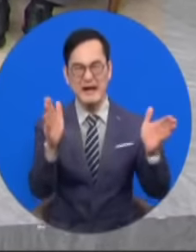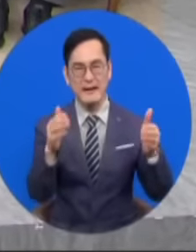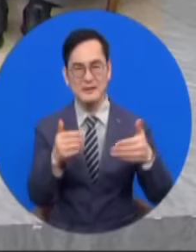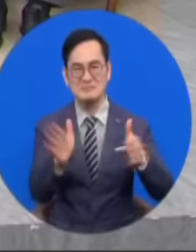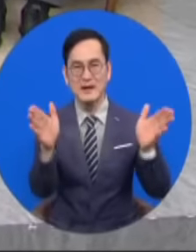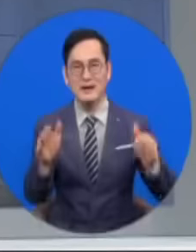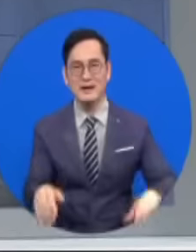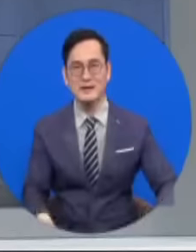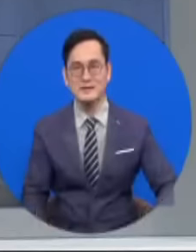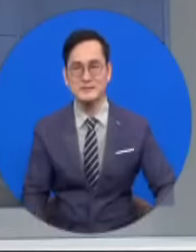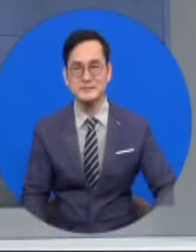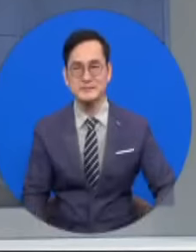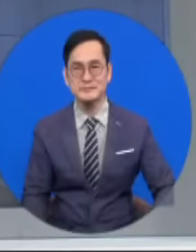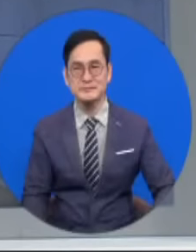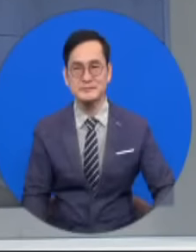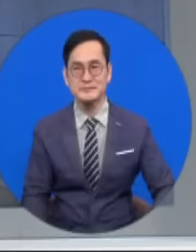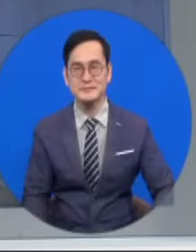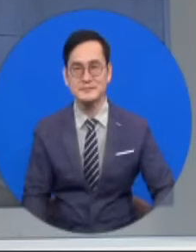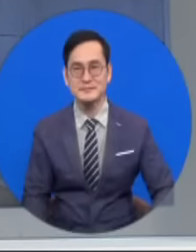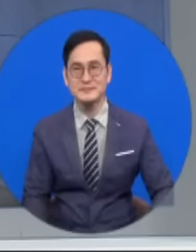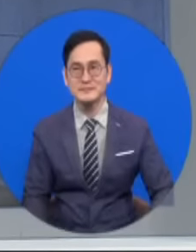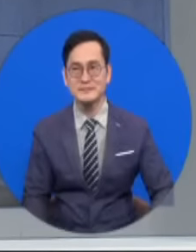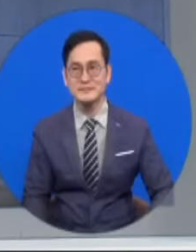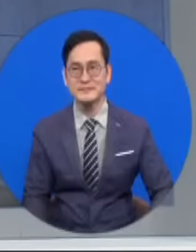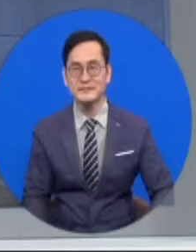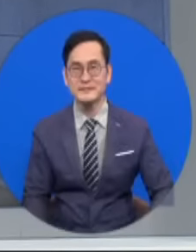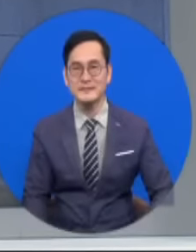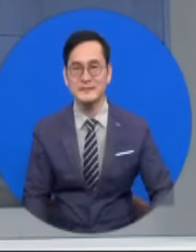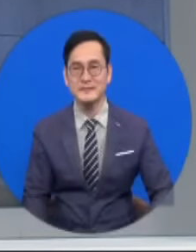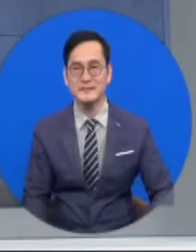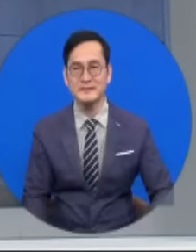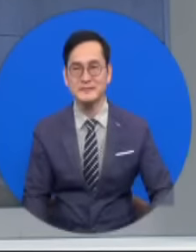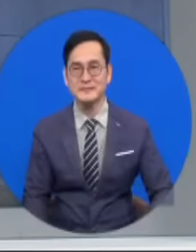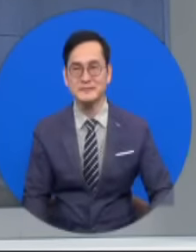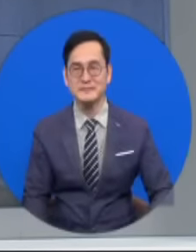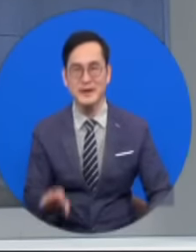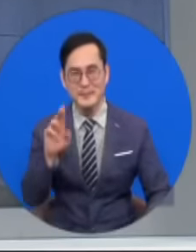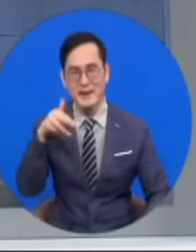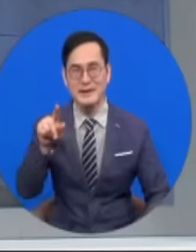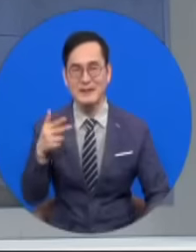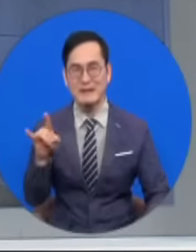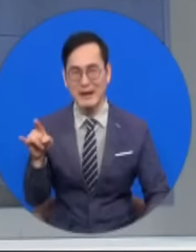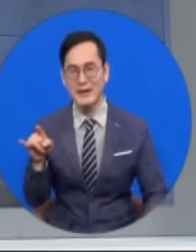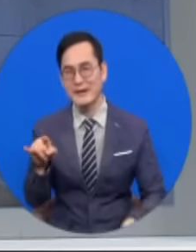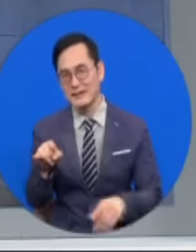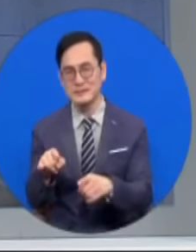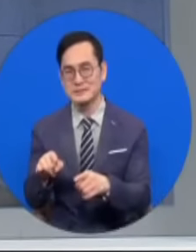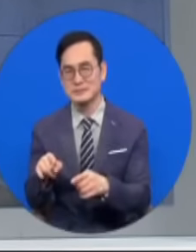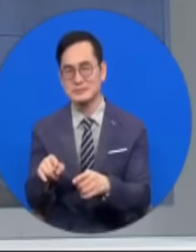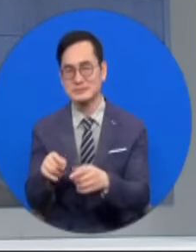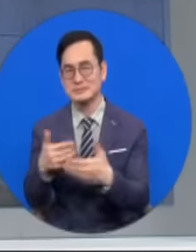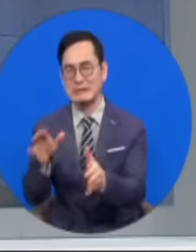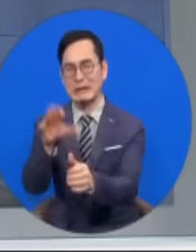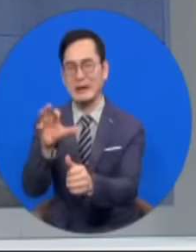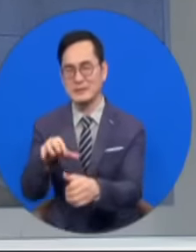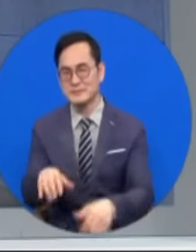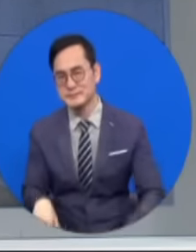이래야지 유감을 표명하고 있냐라는 강성 지지자들의이 박찬대 원내를 향한 불만 성춘 부의장님 어떻게